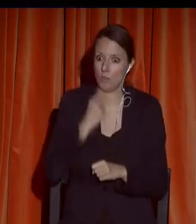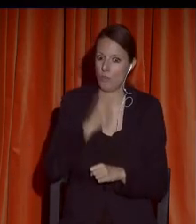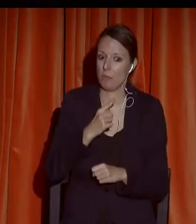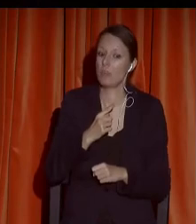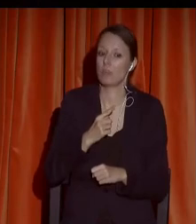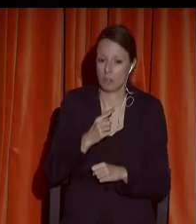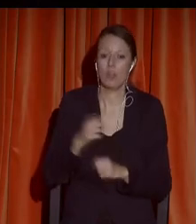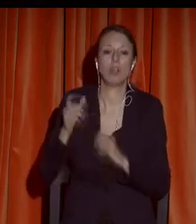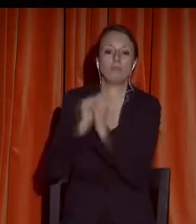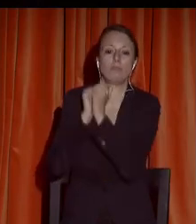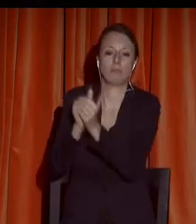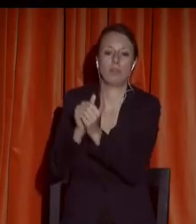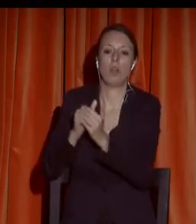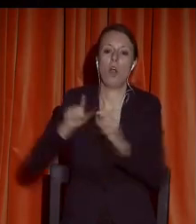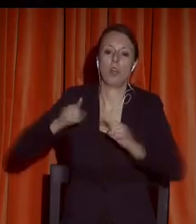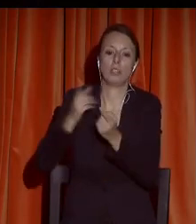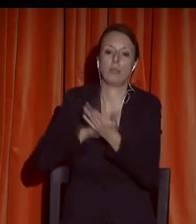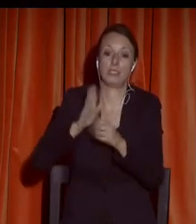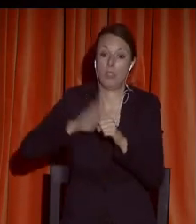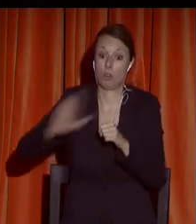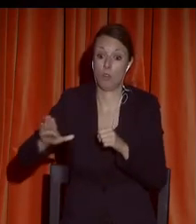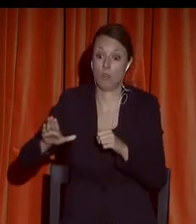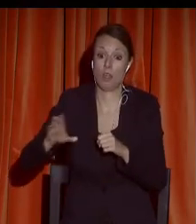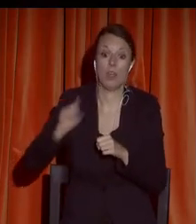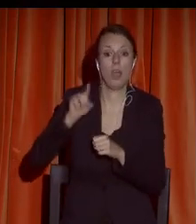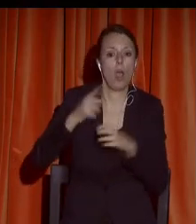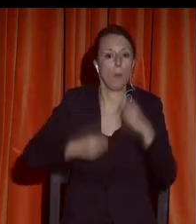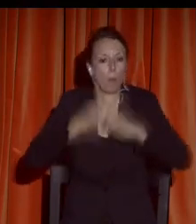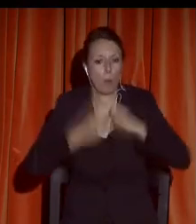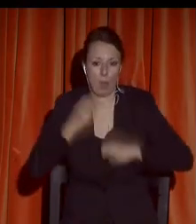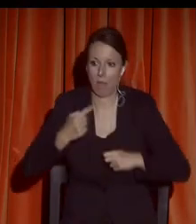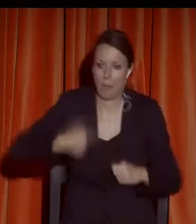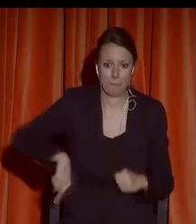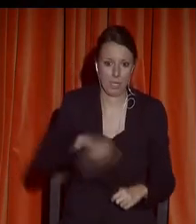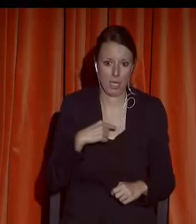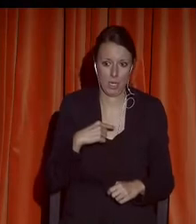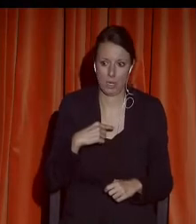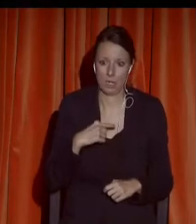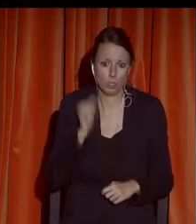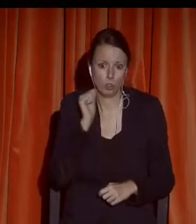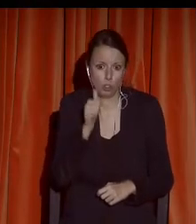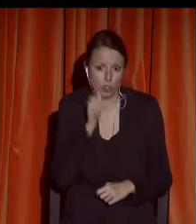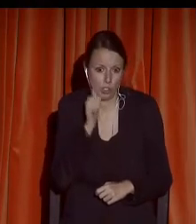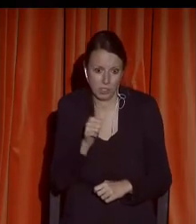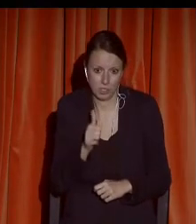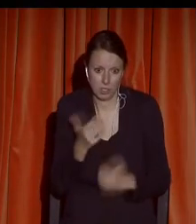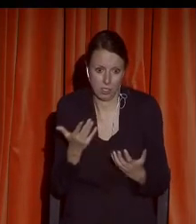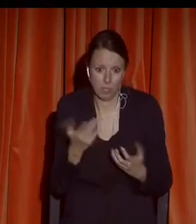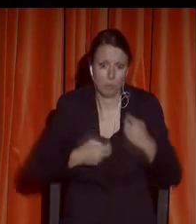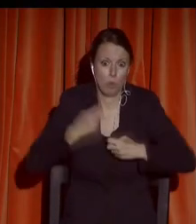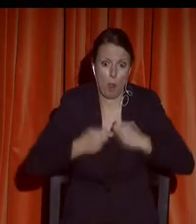organizacji międzynarodowych, jeżeli chodzi o takie problemy, z jakimi my stykamy się, czy czasem